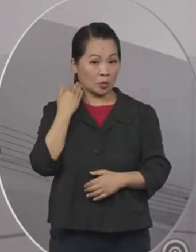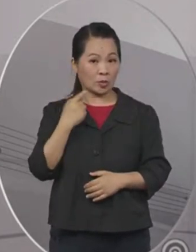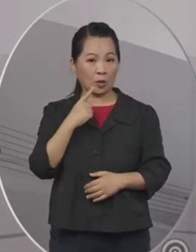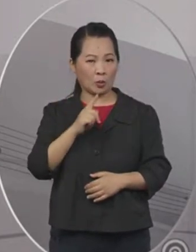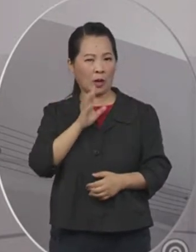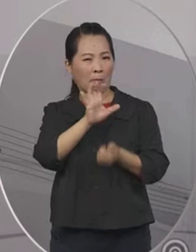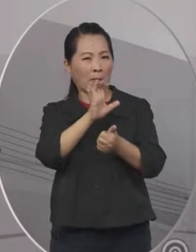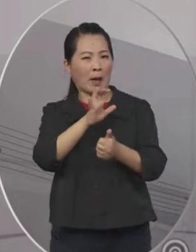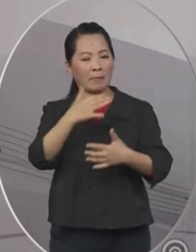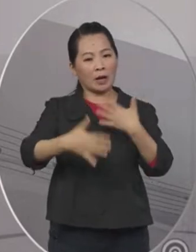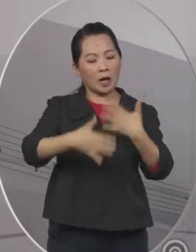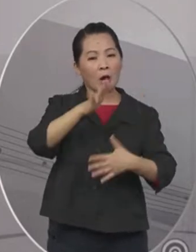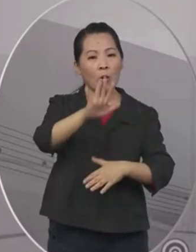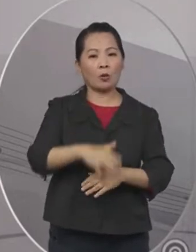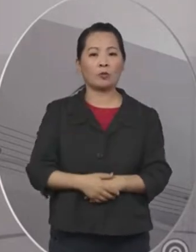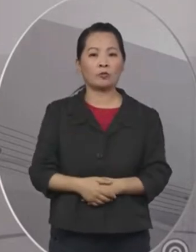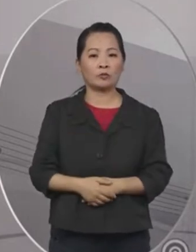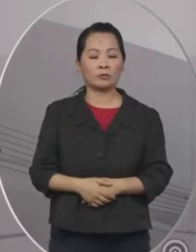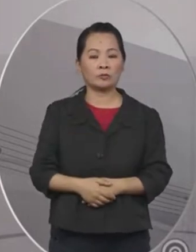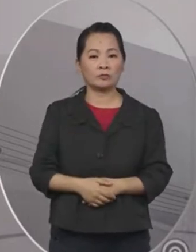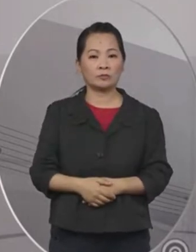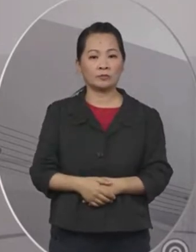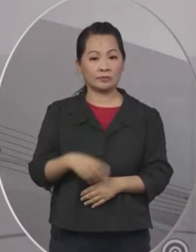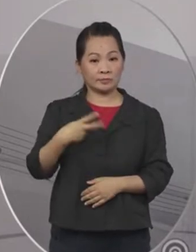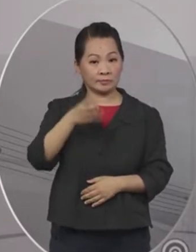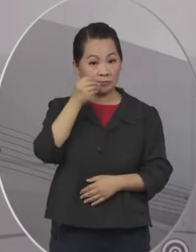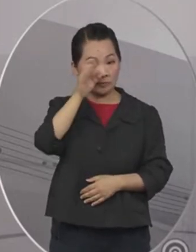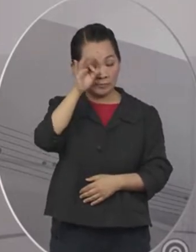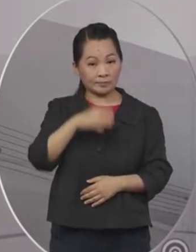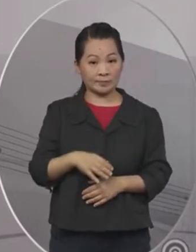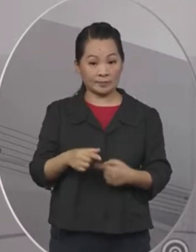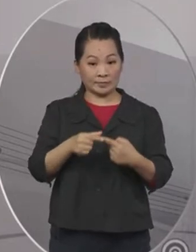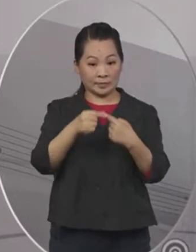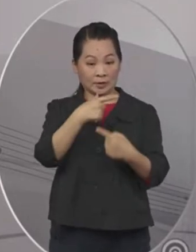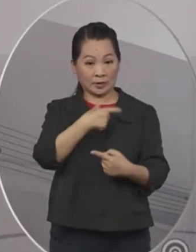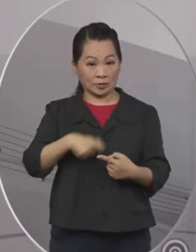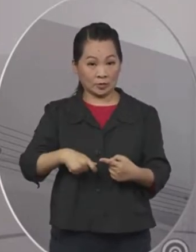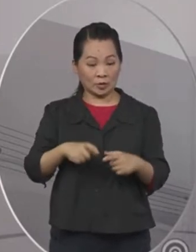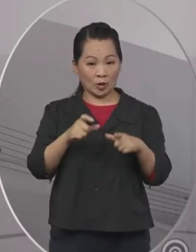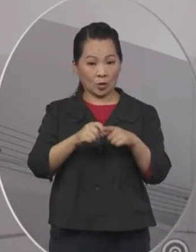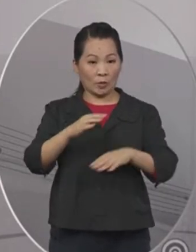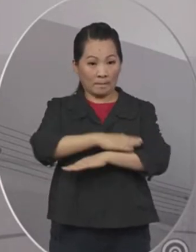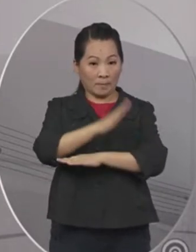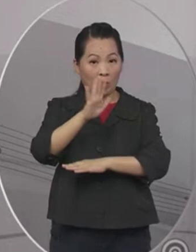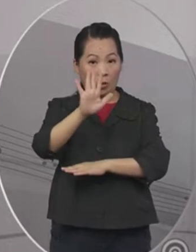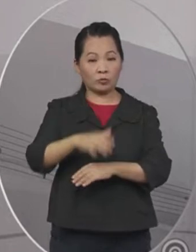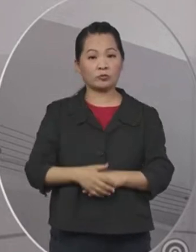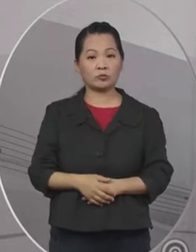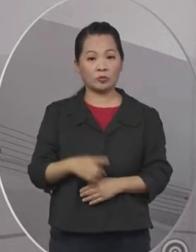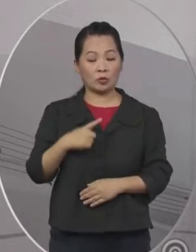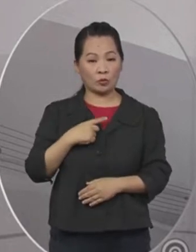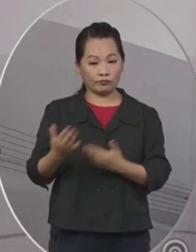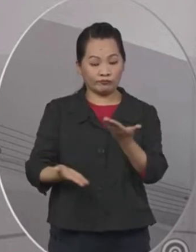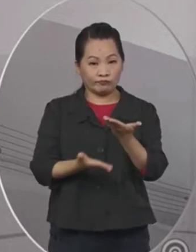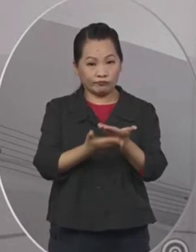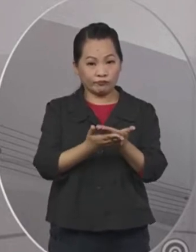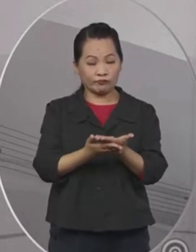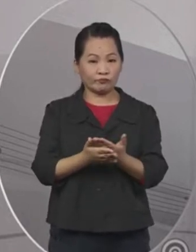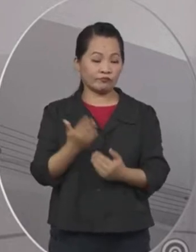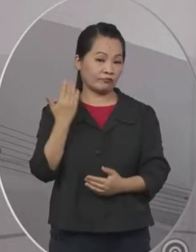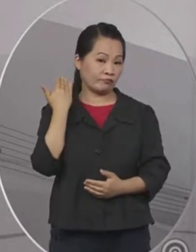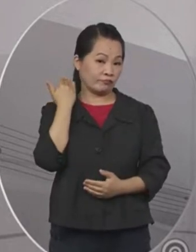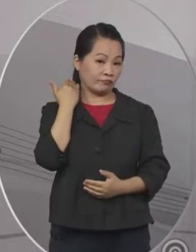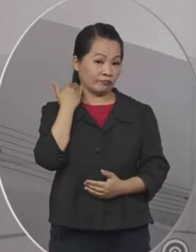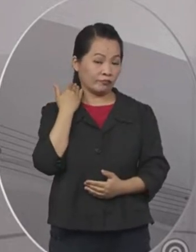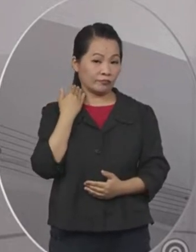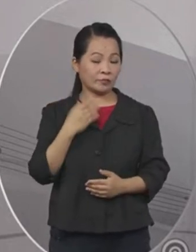片，又或者大家可以观看台北市第一选区选举公报，我有附上我在士林慈